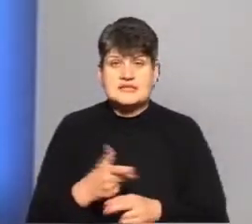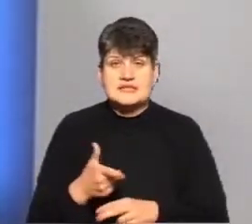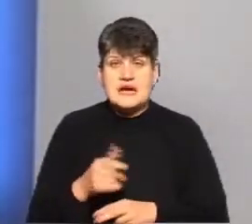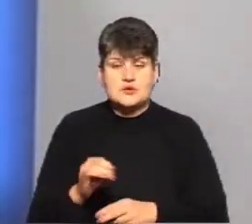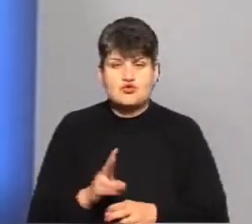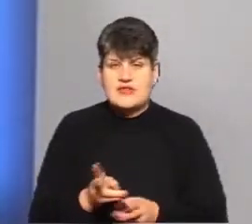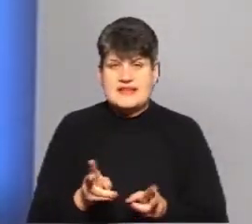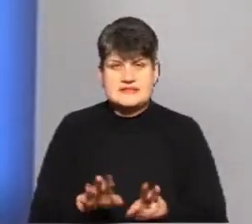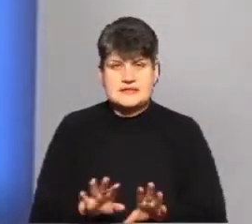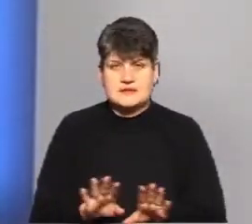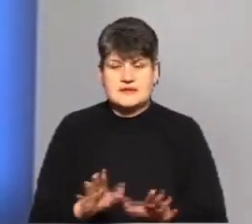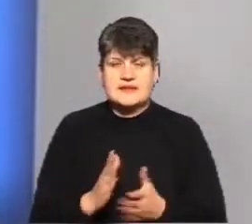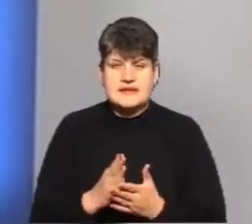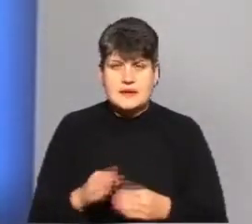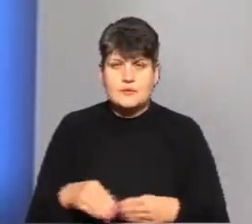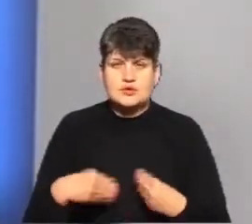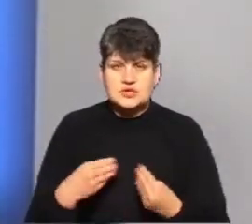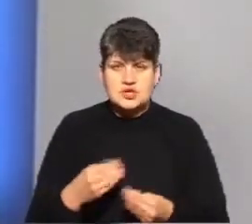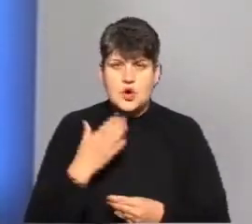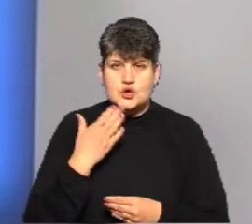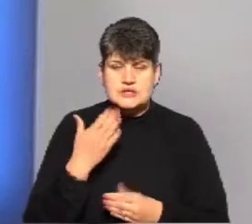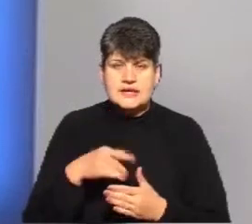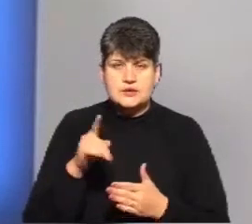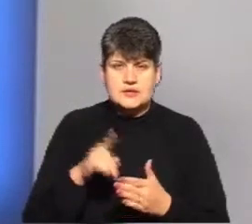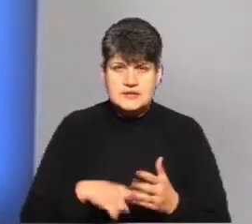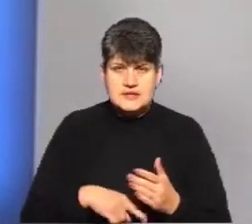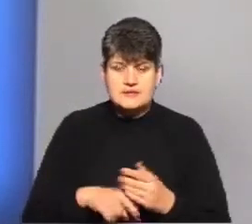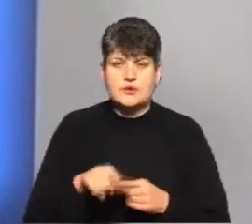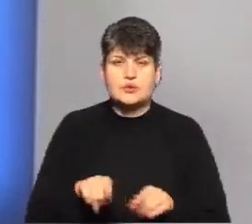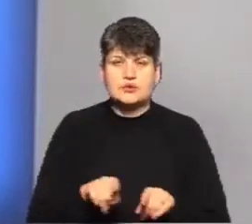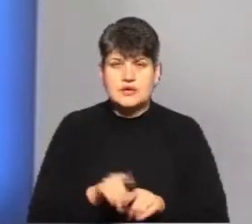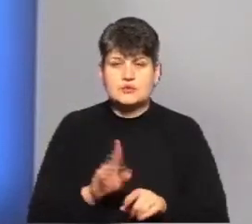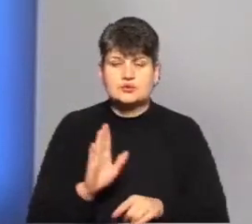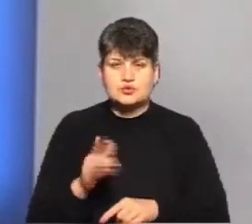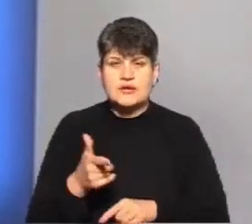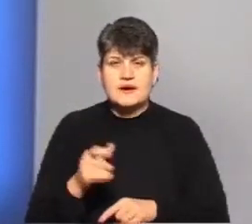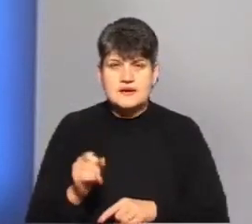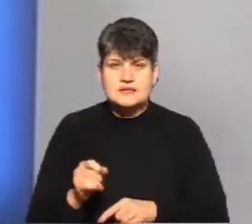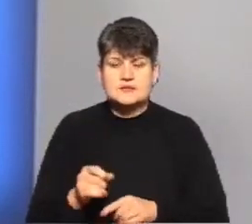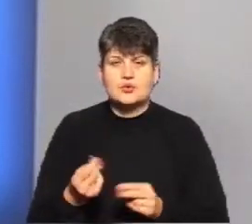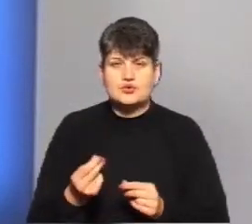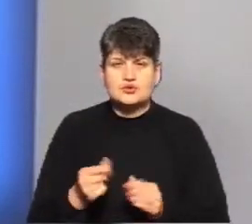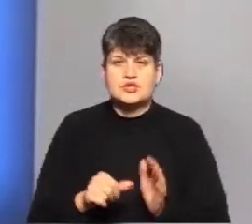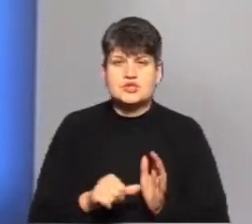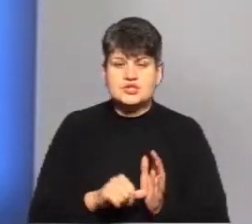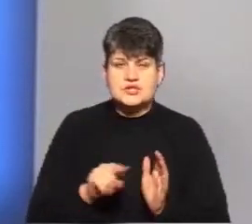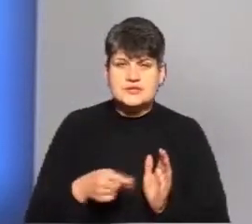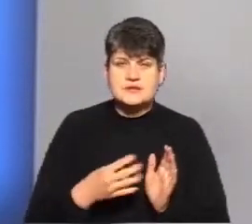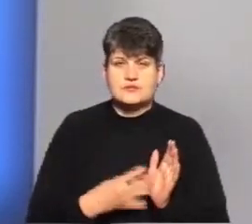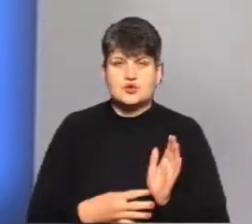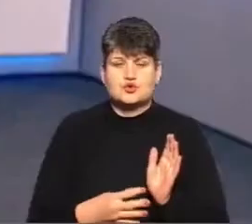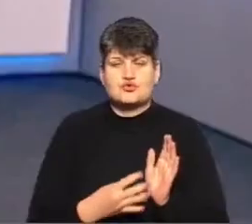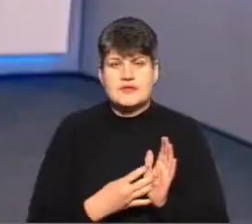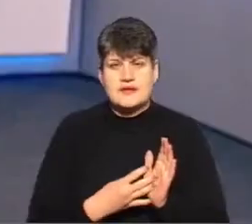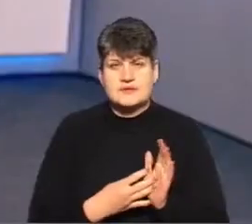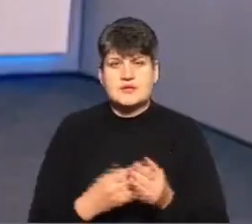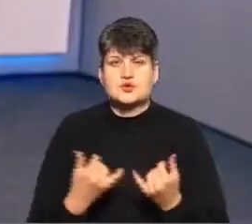є постачальник останньої надії, в якого теж буде газ коштувати 6,99 на сьогоднішній